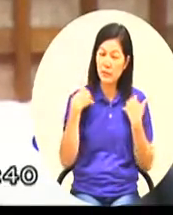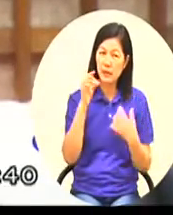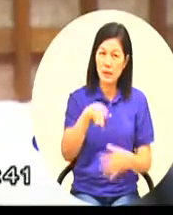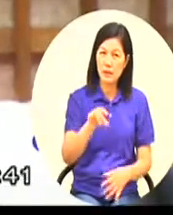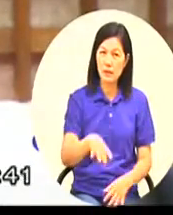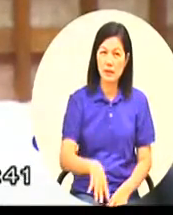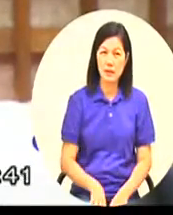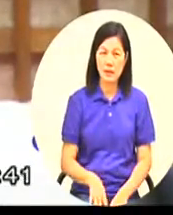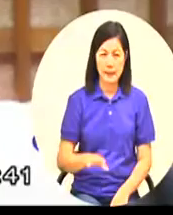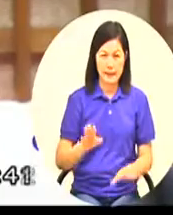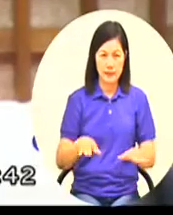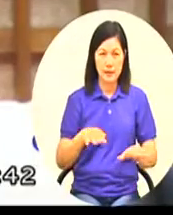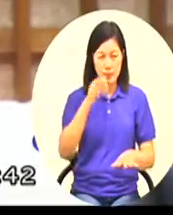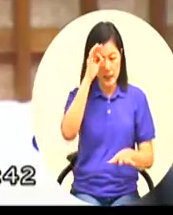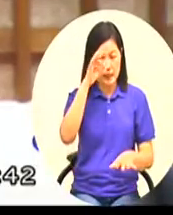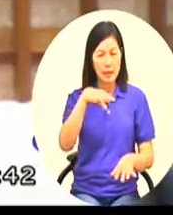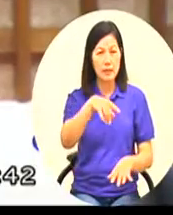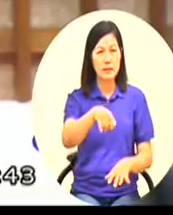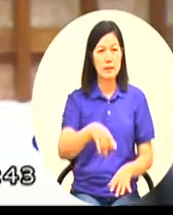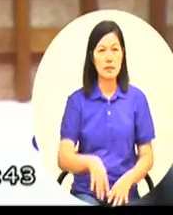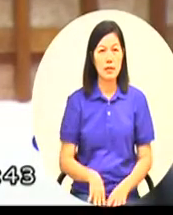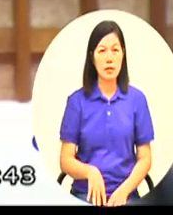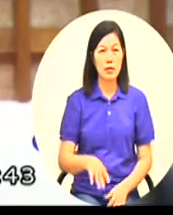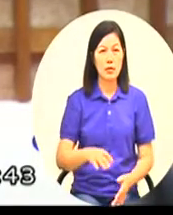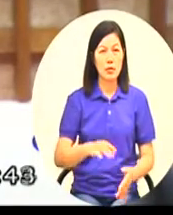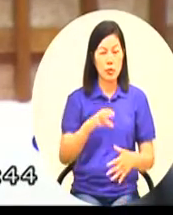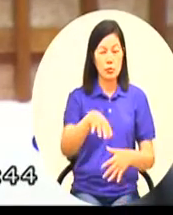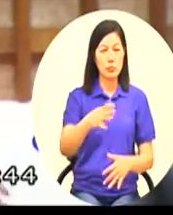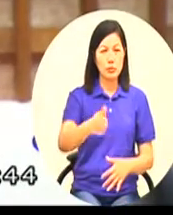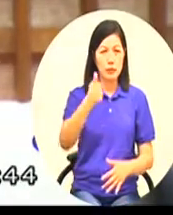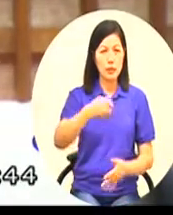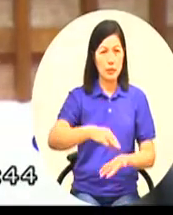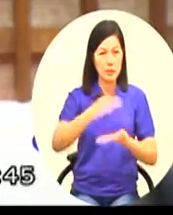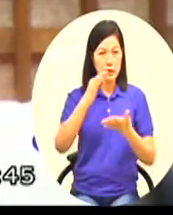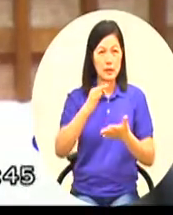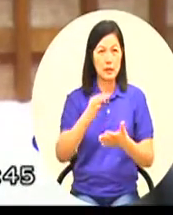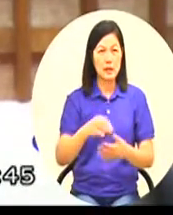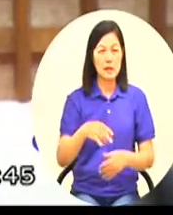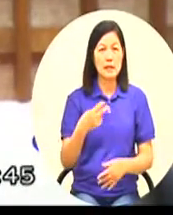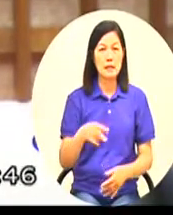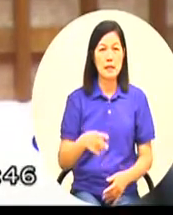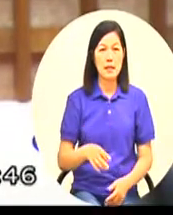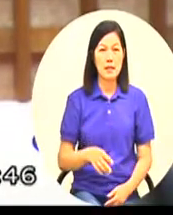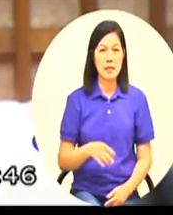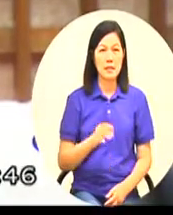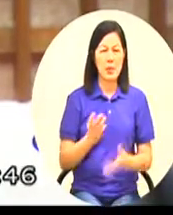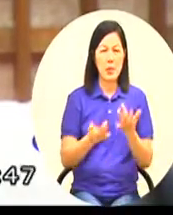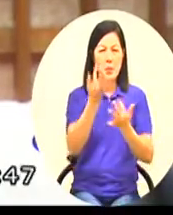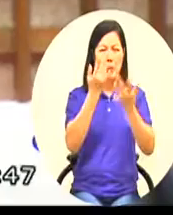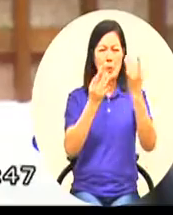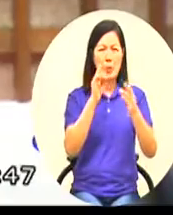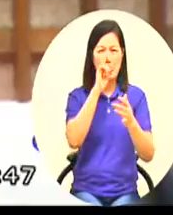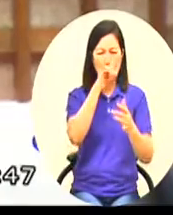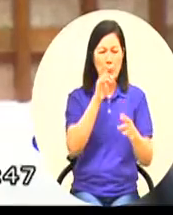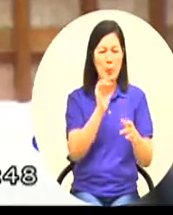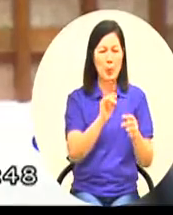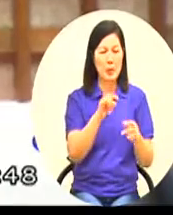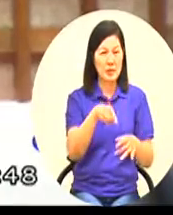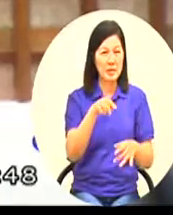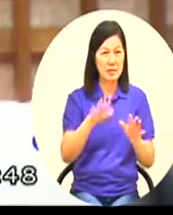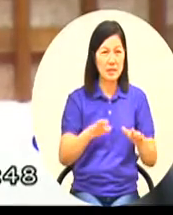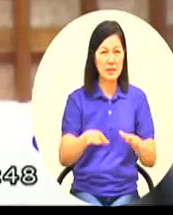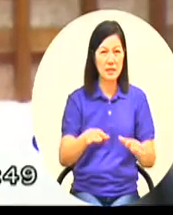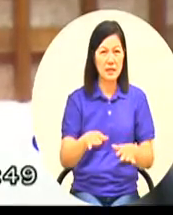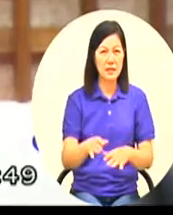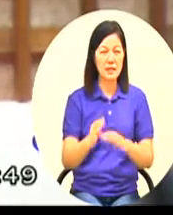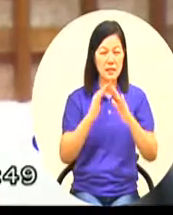们也看到这个局长所提出来的，我们一些灰渣一些其他的，到现在你市政府都有困难，不